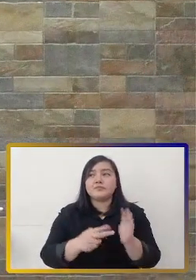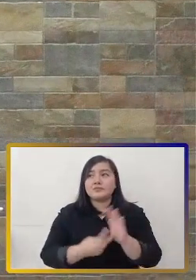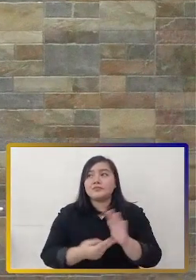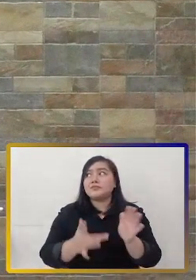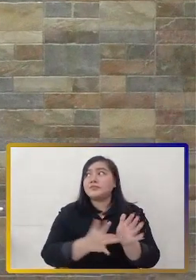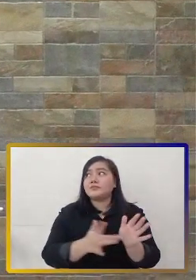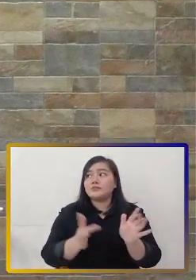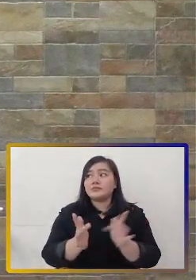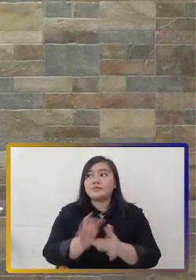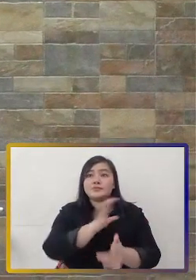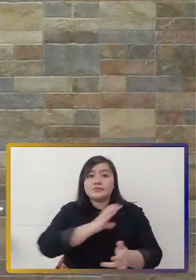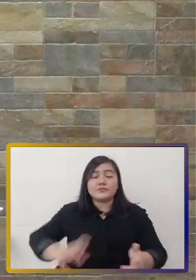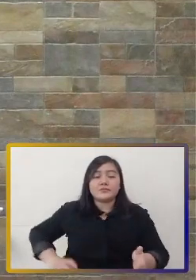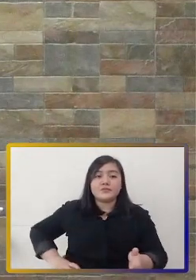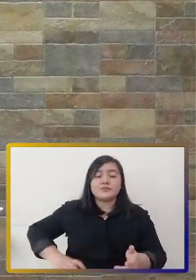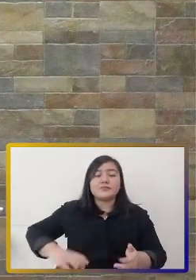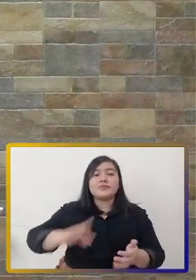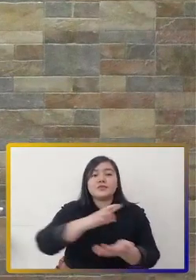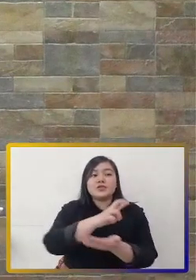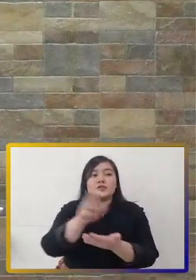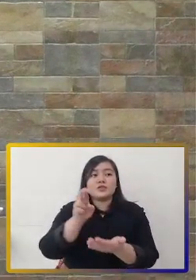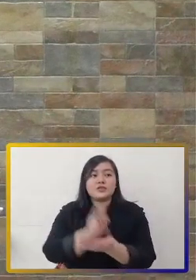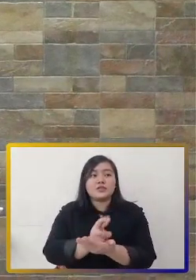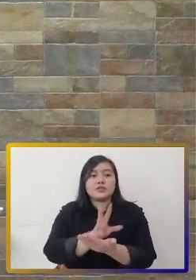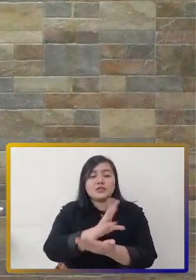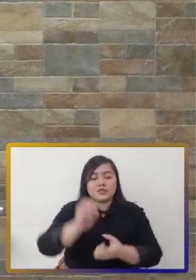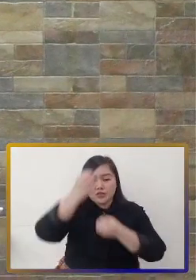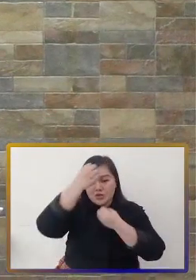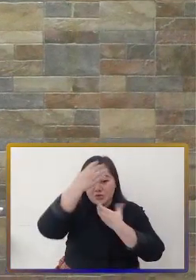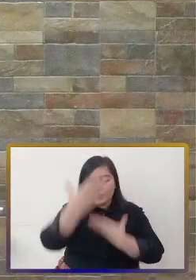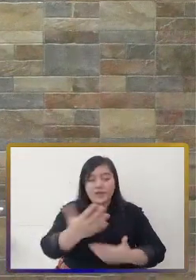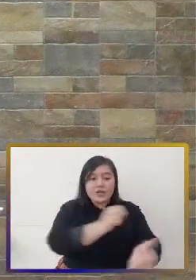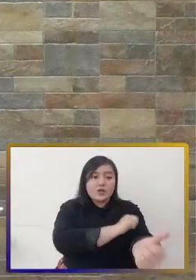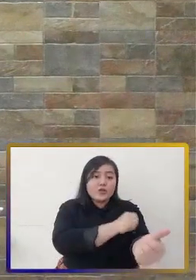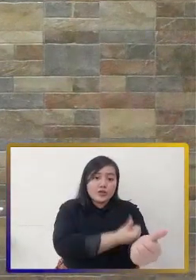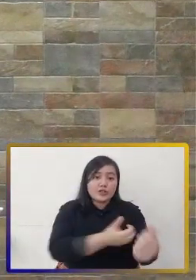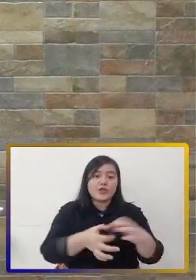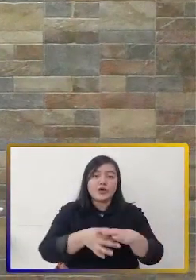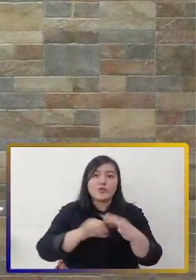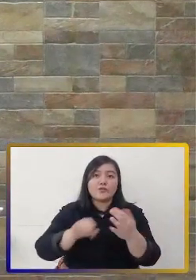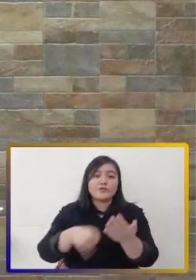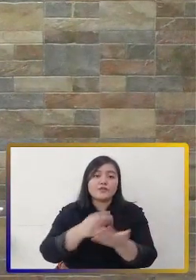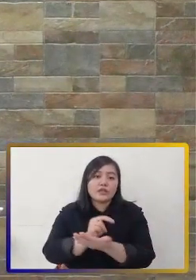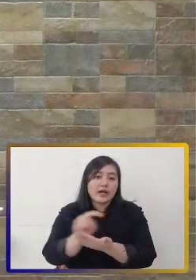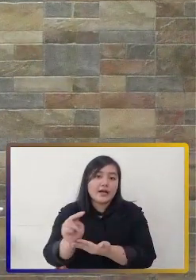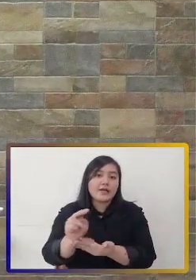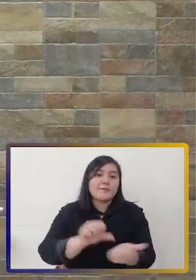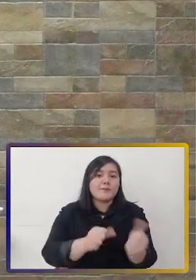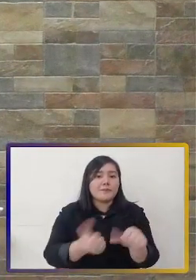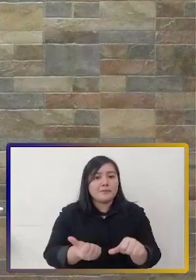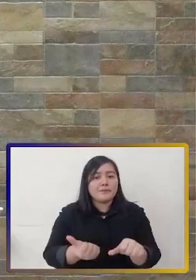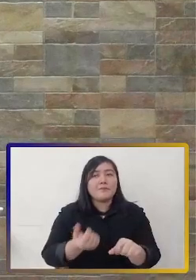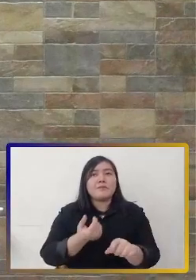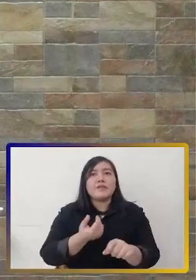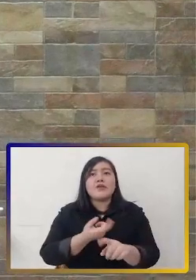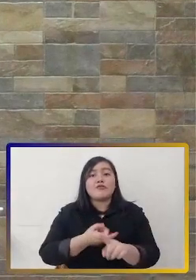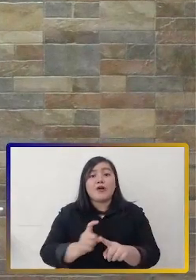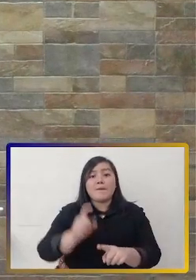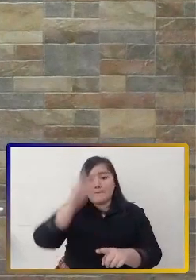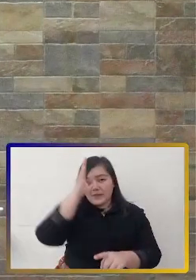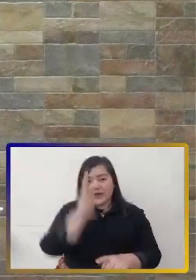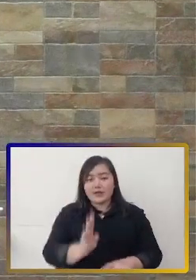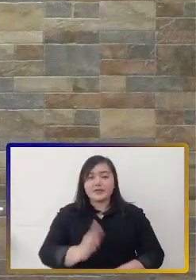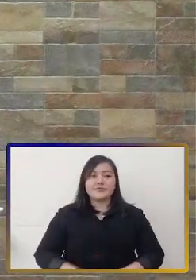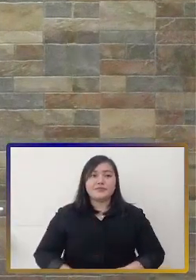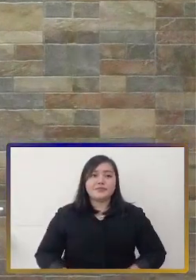he obeyed the authority of John the Baptist coming from God. Kaya nga po makikita niyo mga kapatid dito, meron